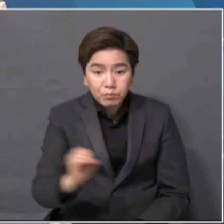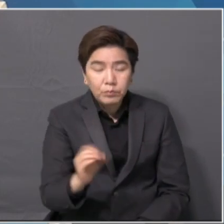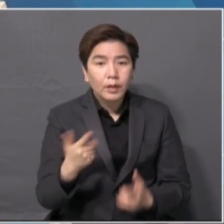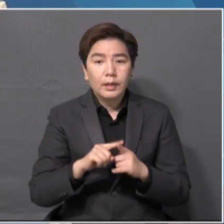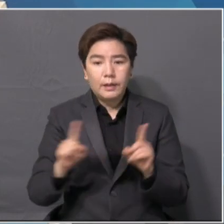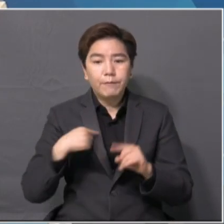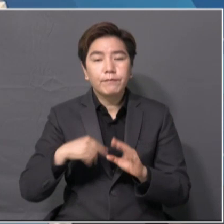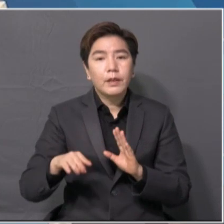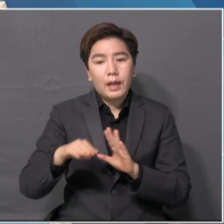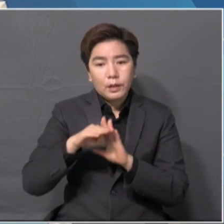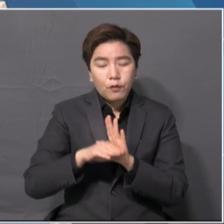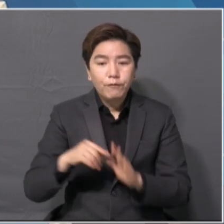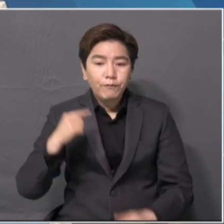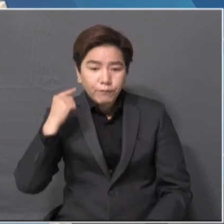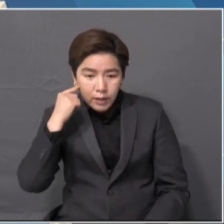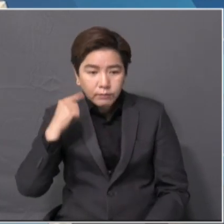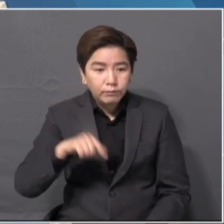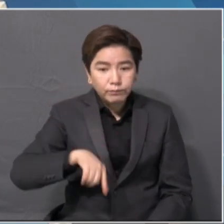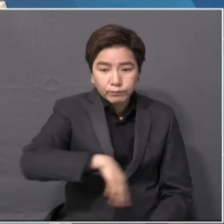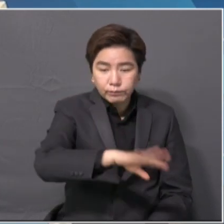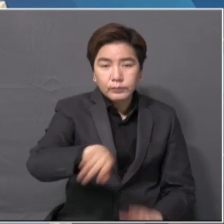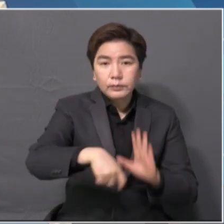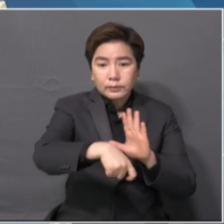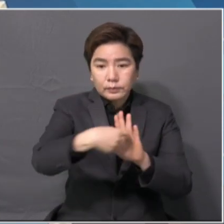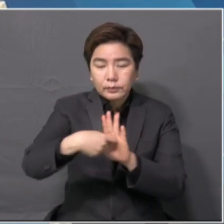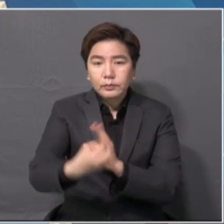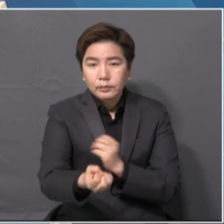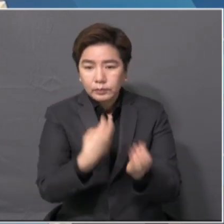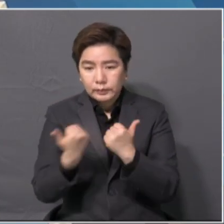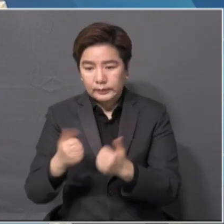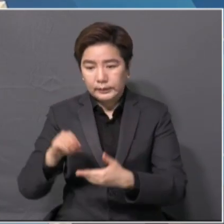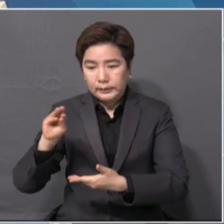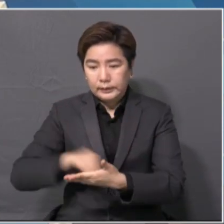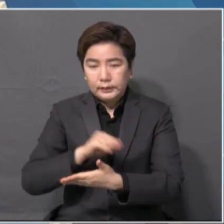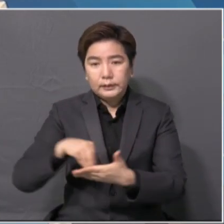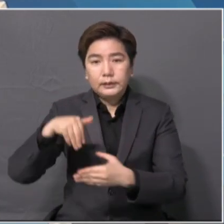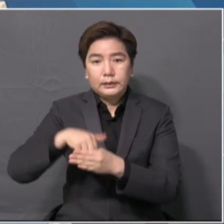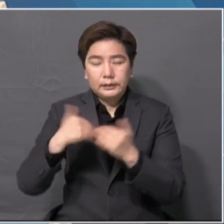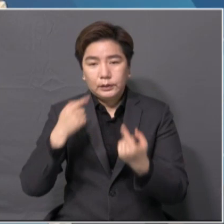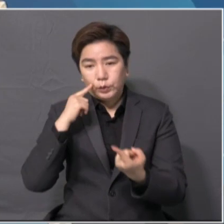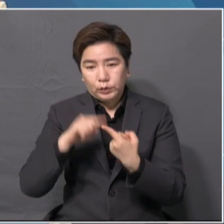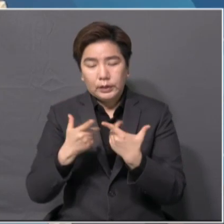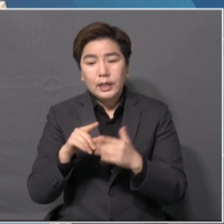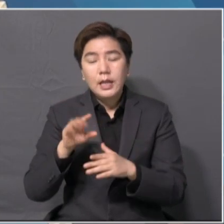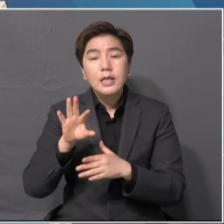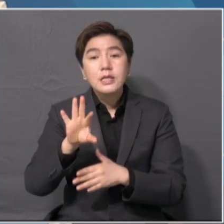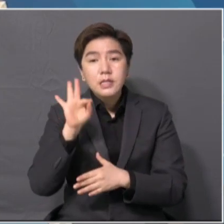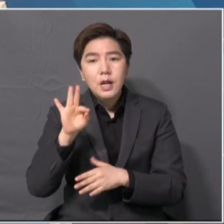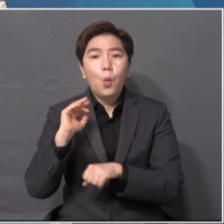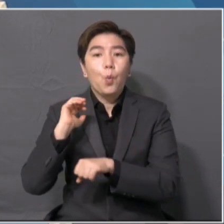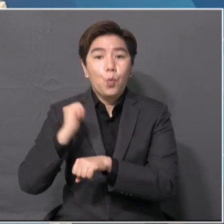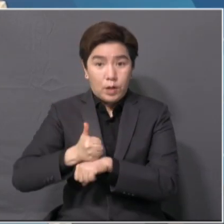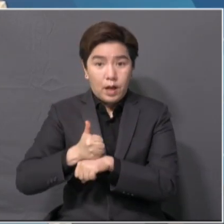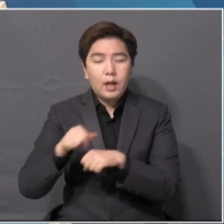ขนตอนรับฟังสมาชิกพักทุกท่านเหตุผลตราว่าเมื่อเข้าสู่ช่งการเลอกตั้งไม่ขอภัยเป็การเลอกหหนาพัก